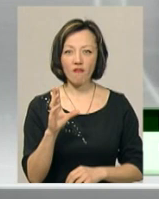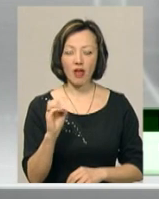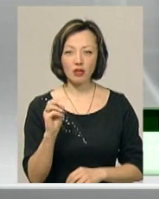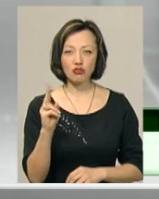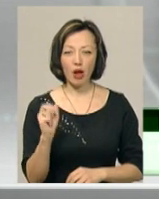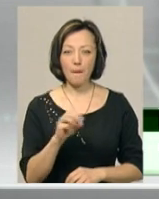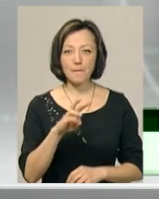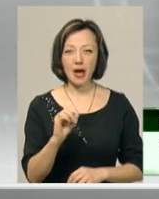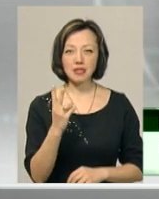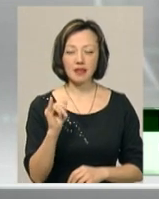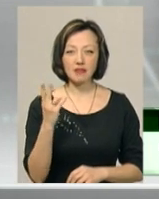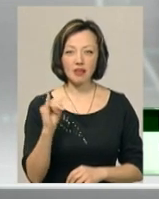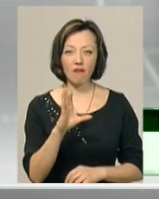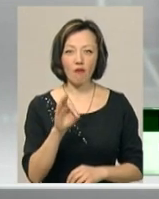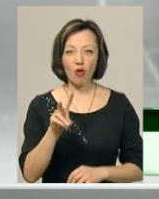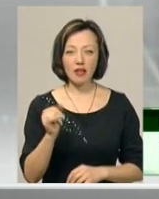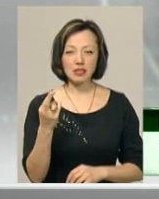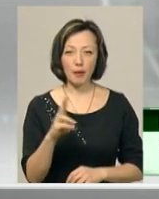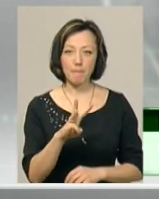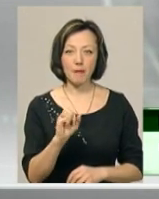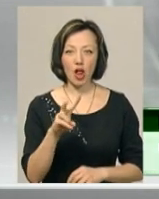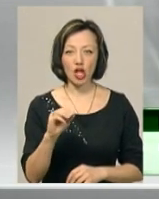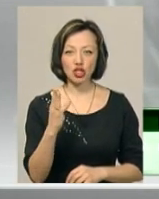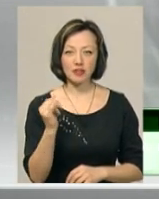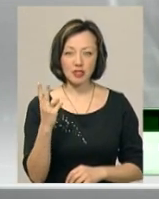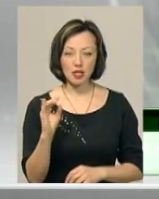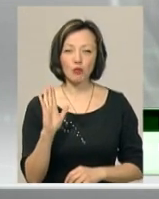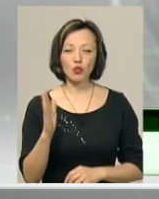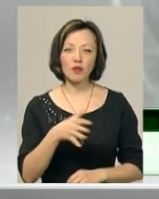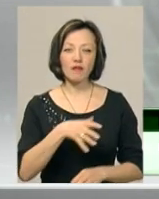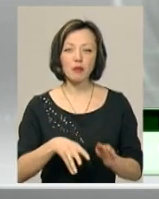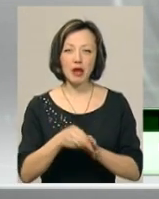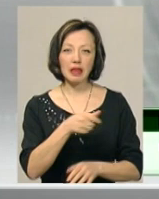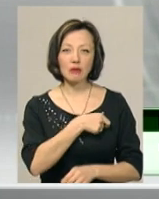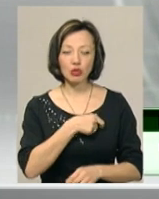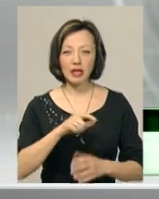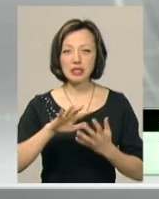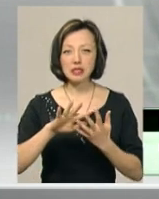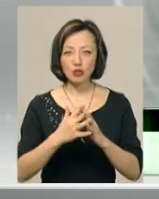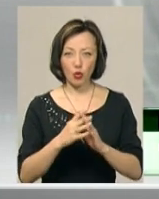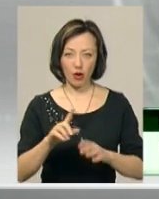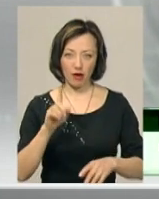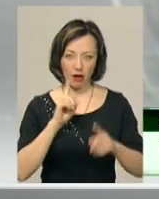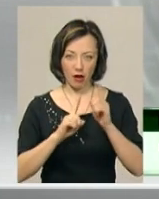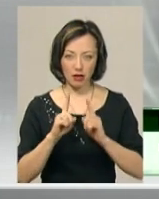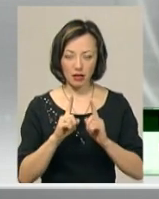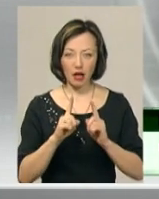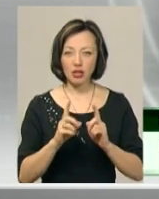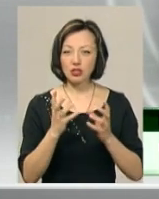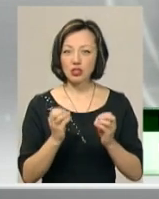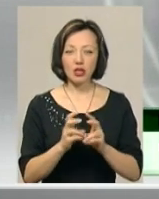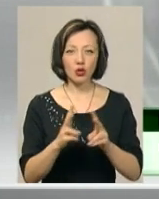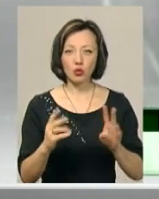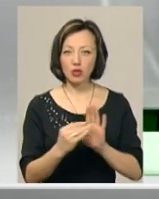Мацьківці, Волиця і Малашівці. І будуть обирати депутатів сільської ради. Ще ніхто не